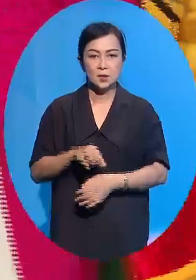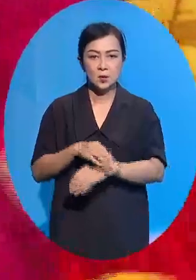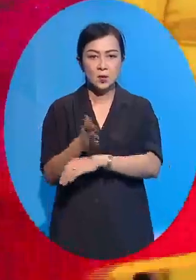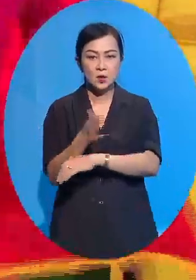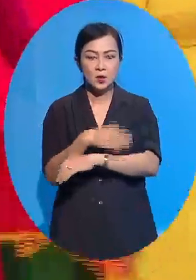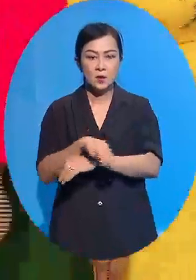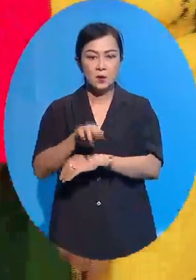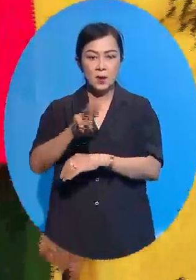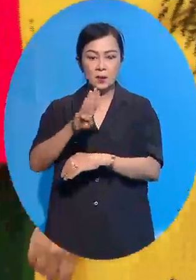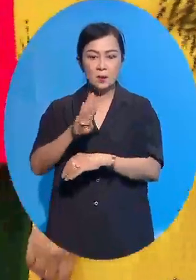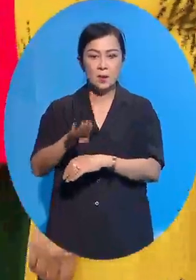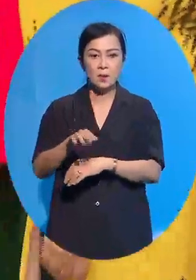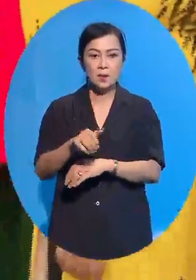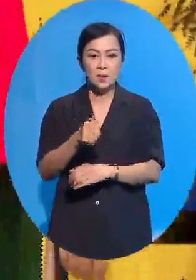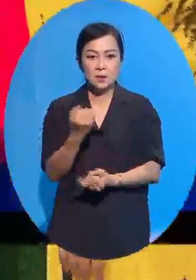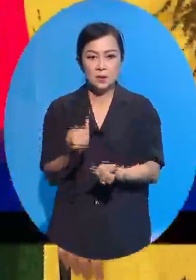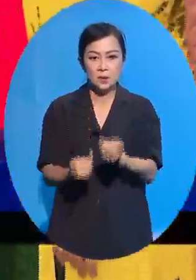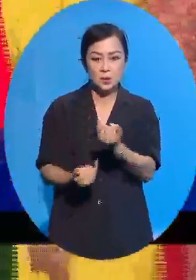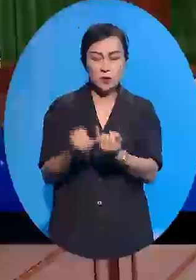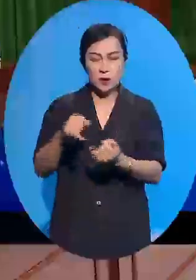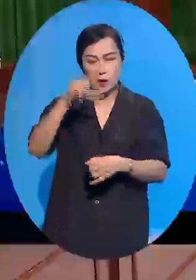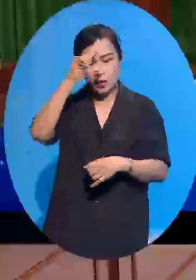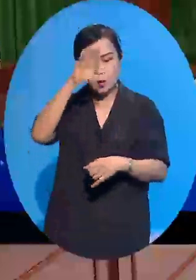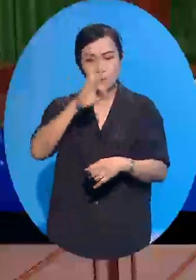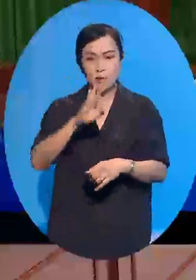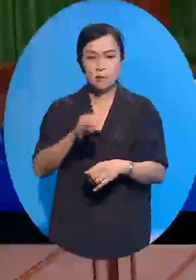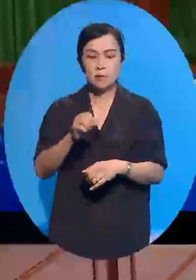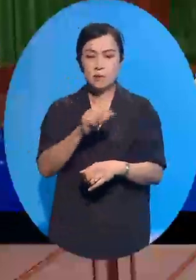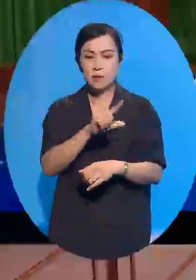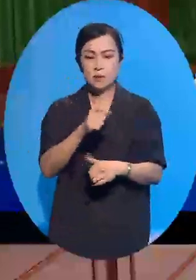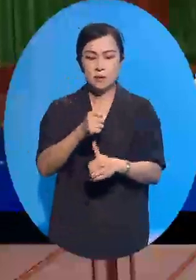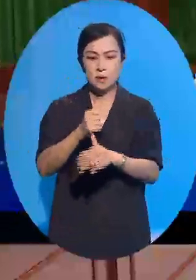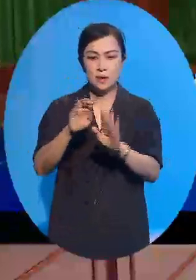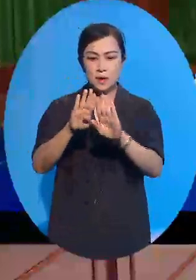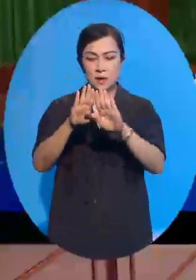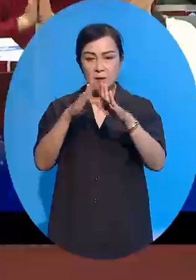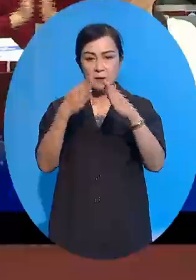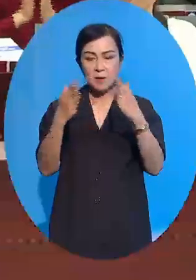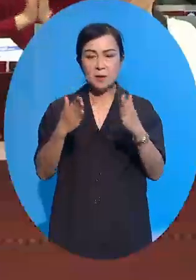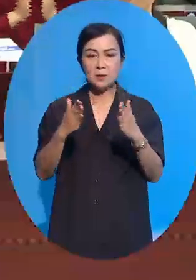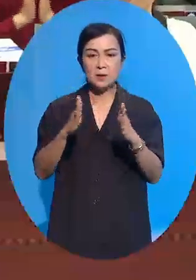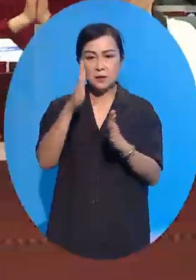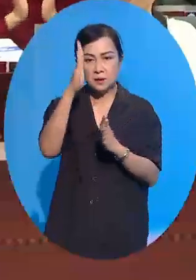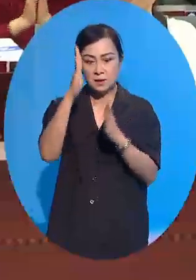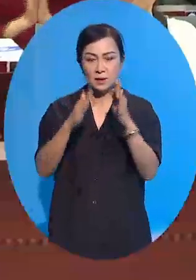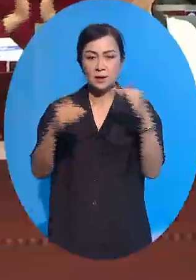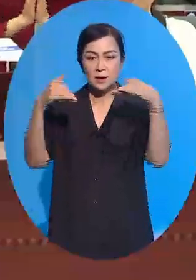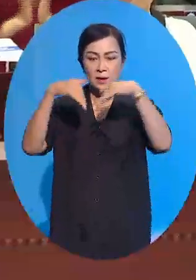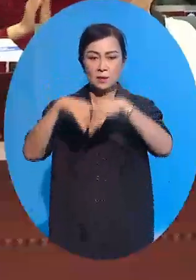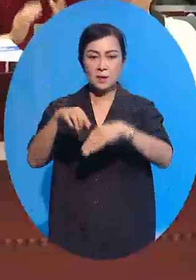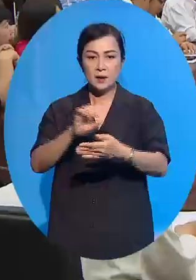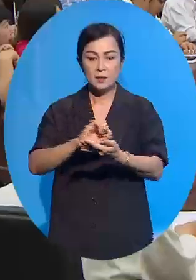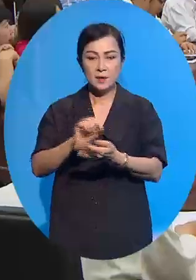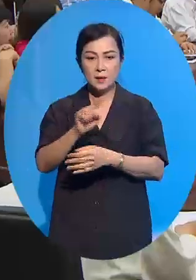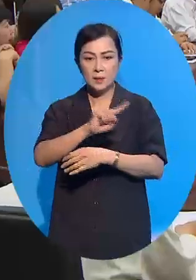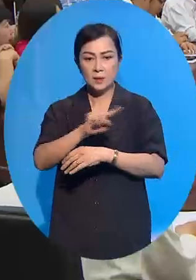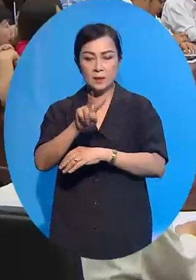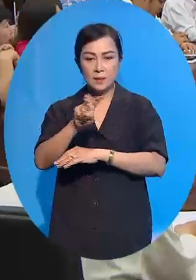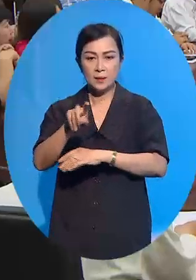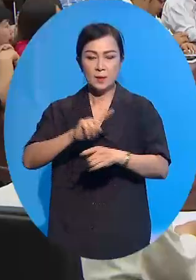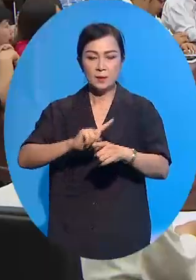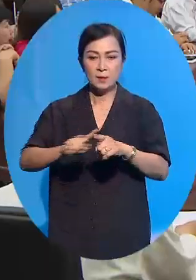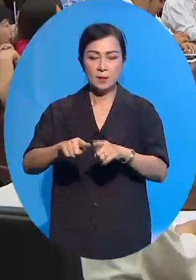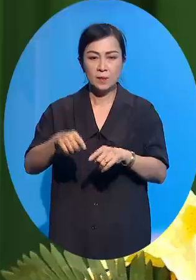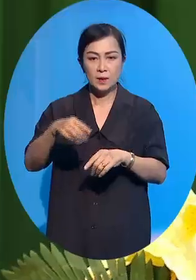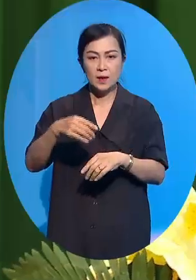Trong tuần trước, 34 thí sinh được tuyển chọn từ các lớp trung học lý luận chính trị mở tại Học viện Cán bộ Thành phố đã tham gia thi viết 120 phút.